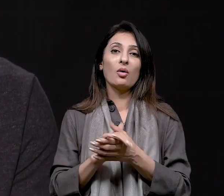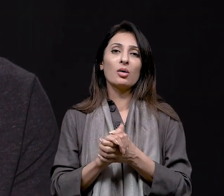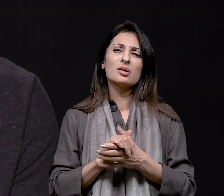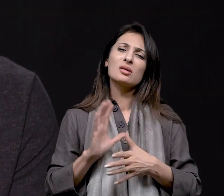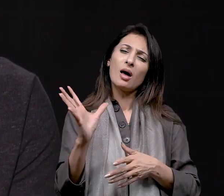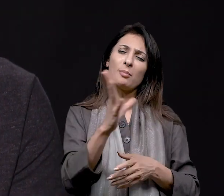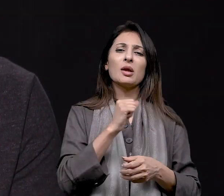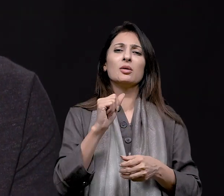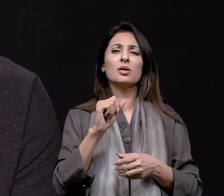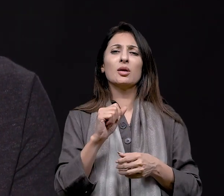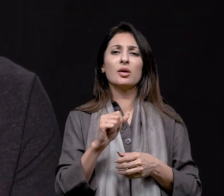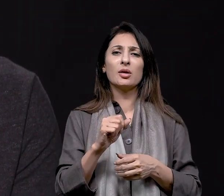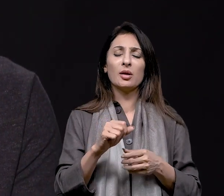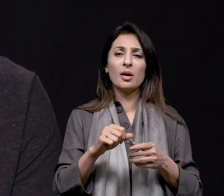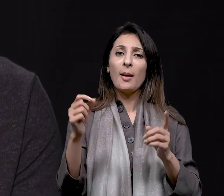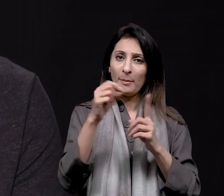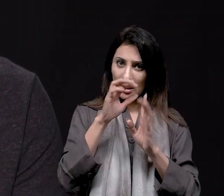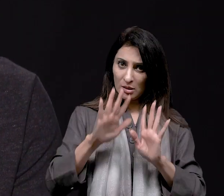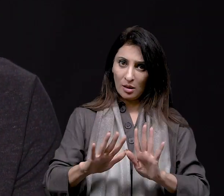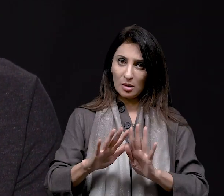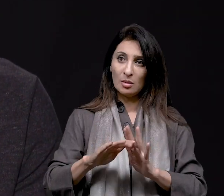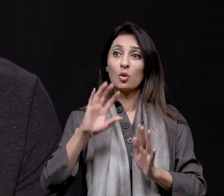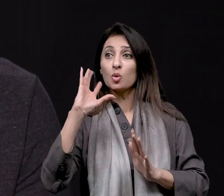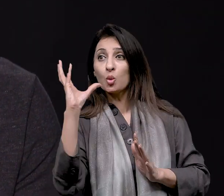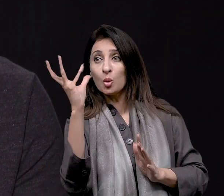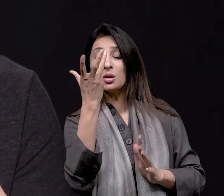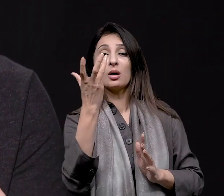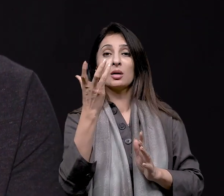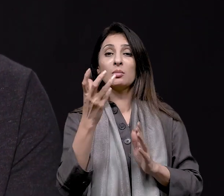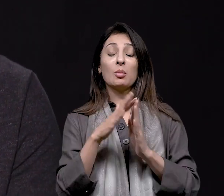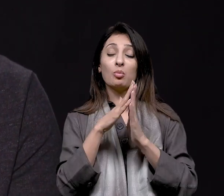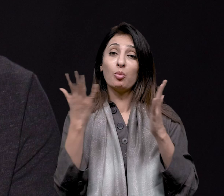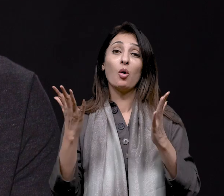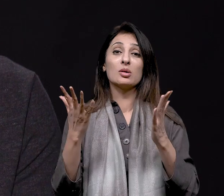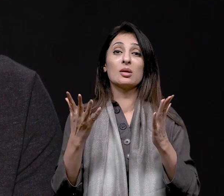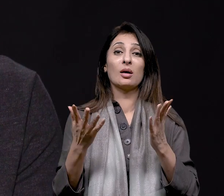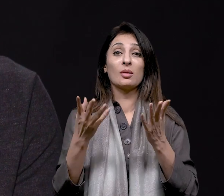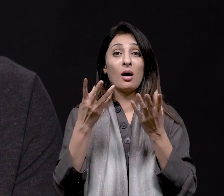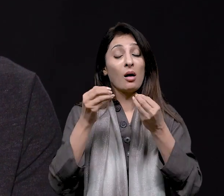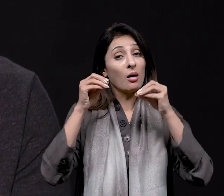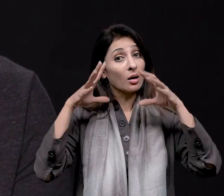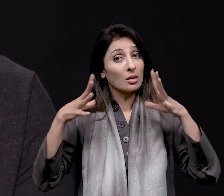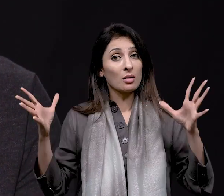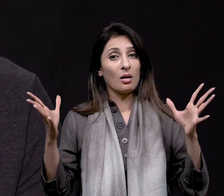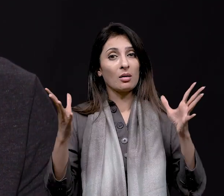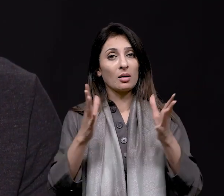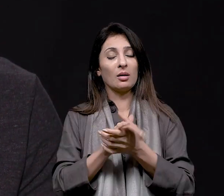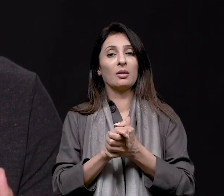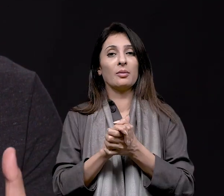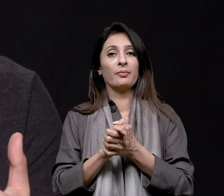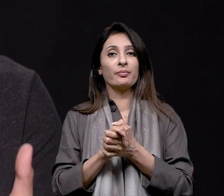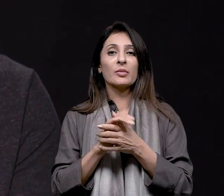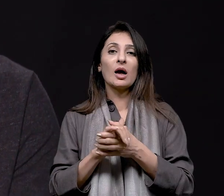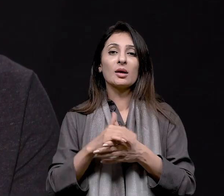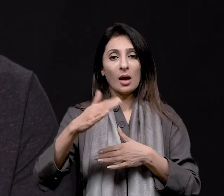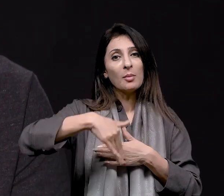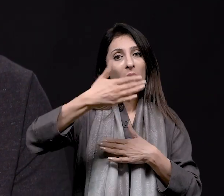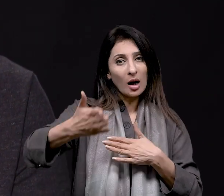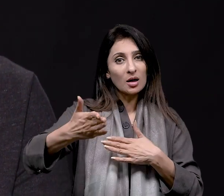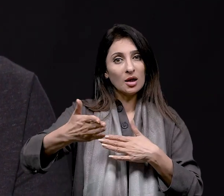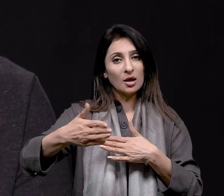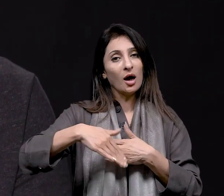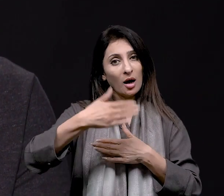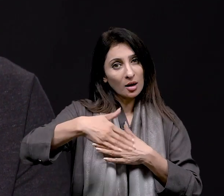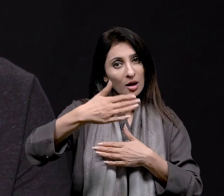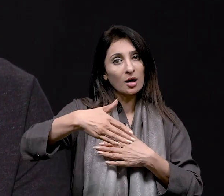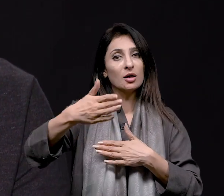نیشنل, local and an individual level, and we need to take it seriously so that we are able to survive the next